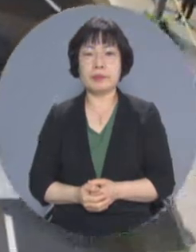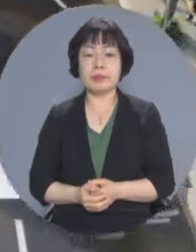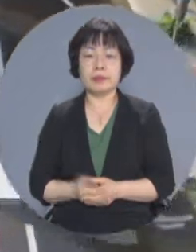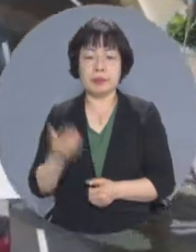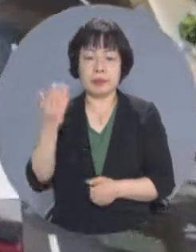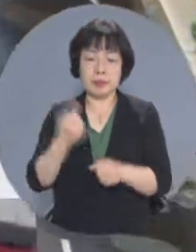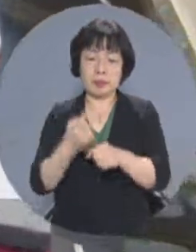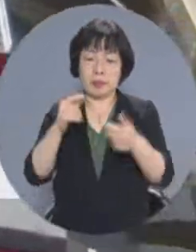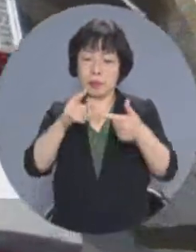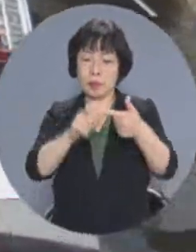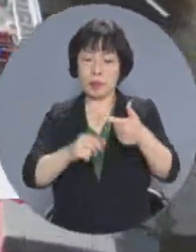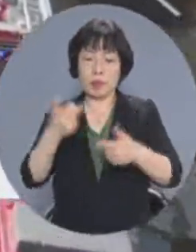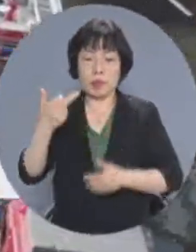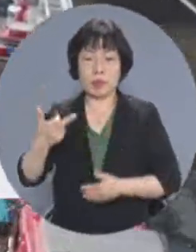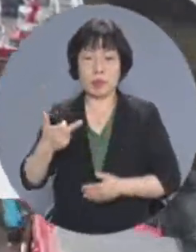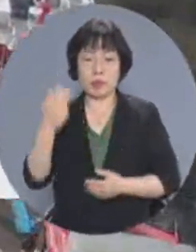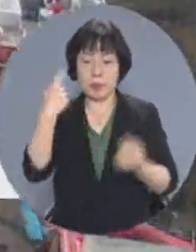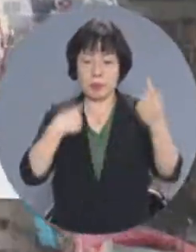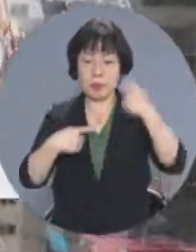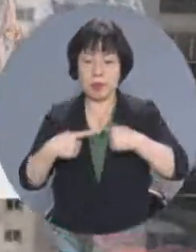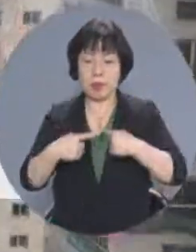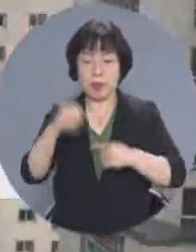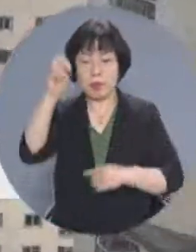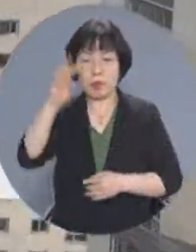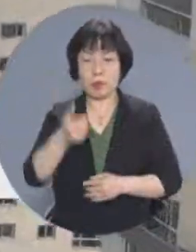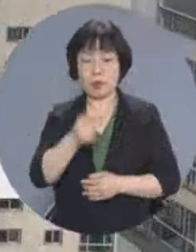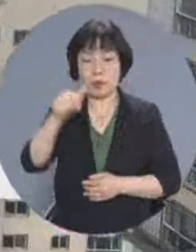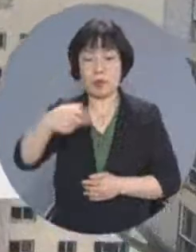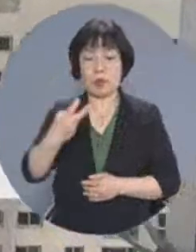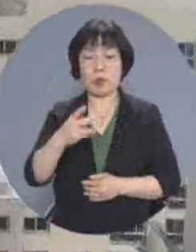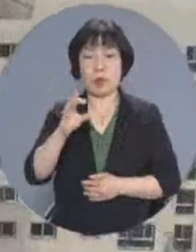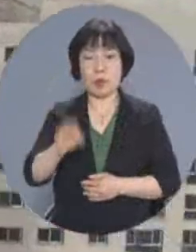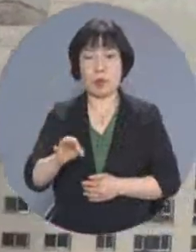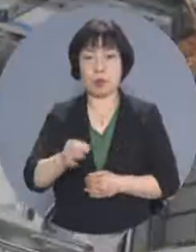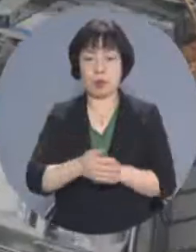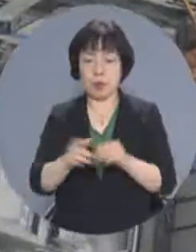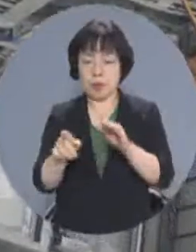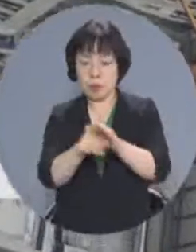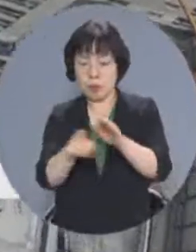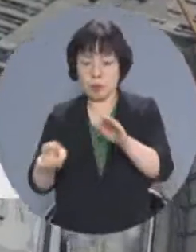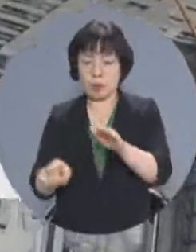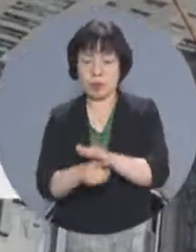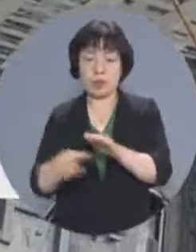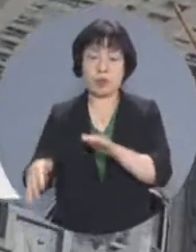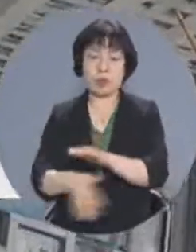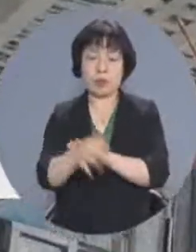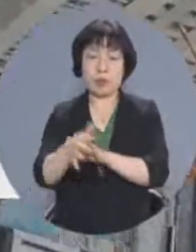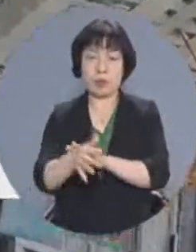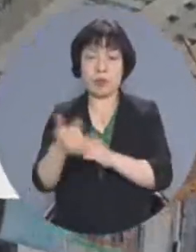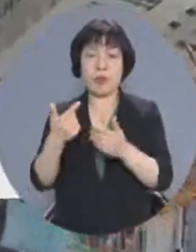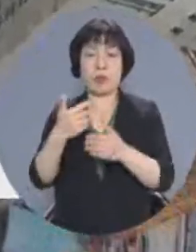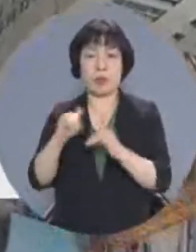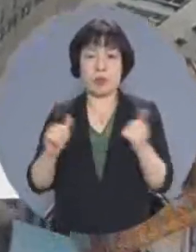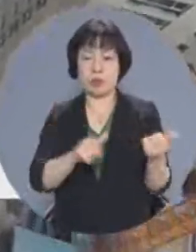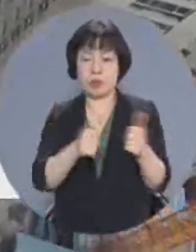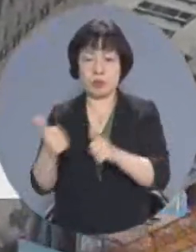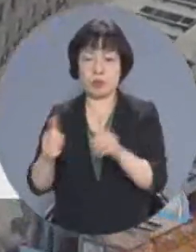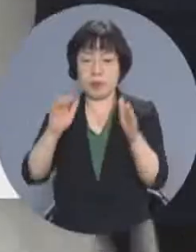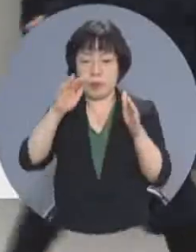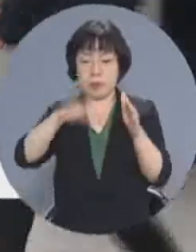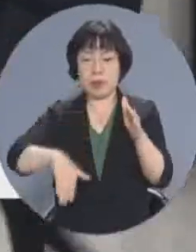지난해 6월 17명의 사상자를 낸 광주 학동 참사. 후진국형 부실공사로 6명이 숨진 광주 아이파크 붕괴